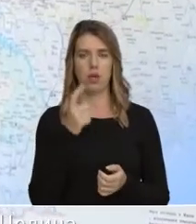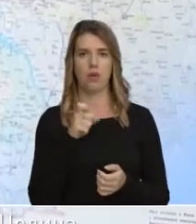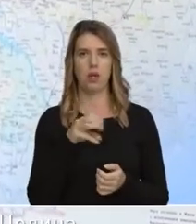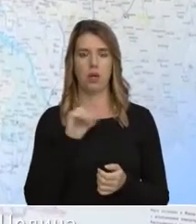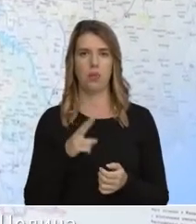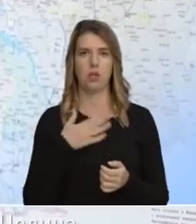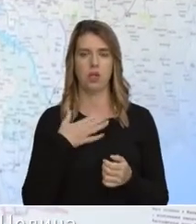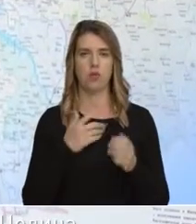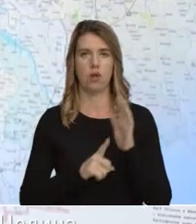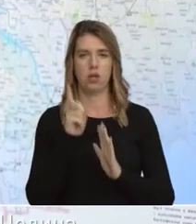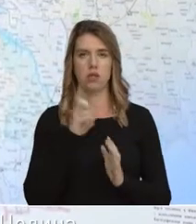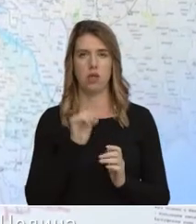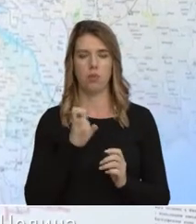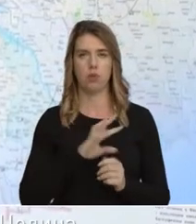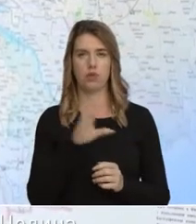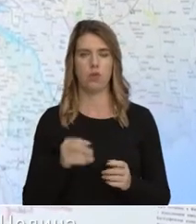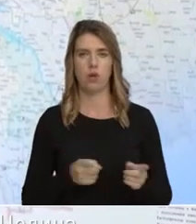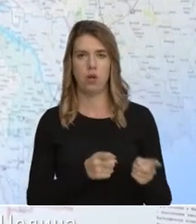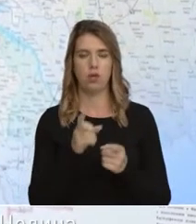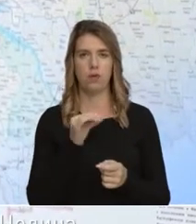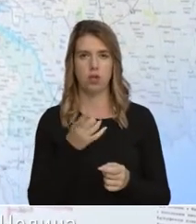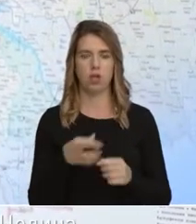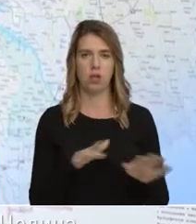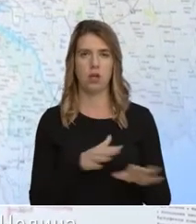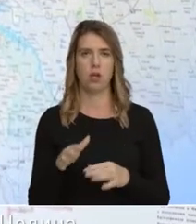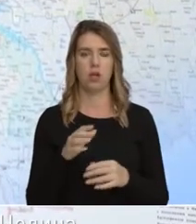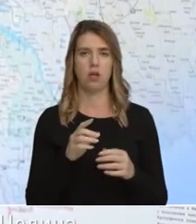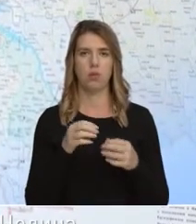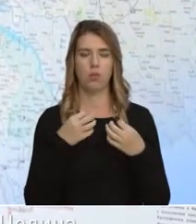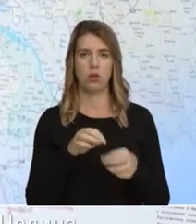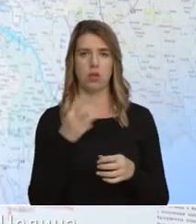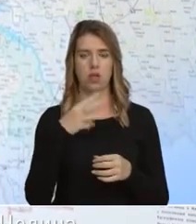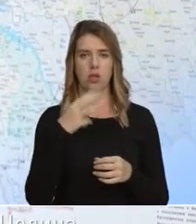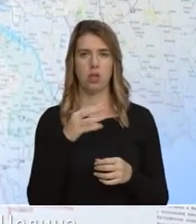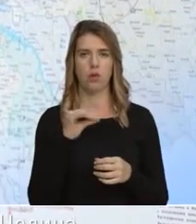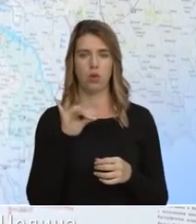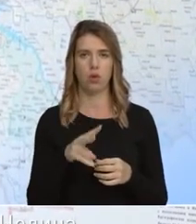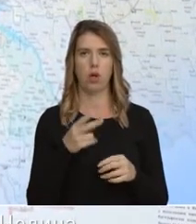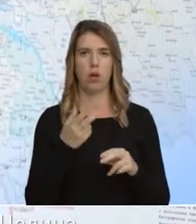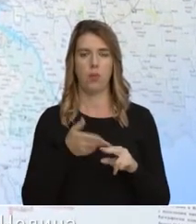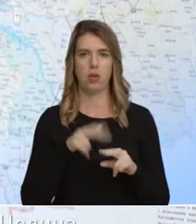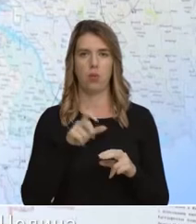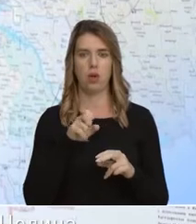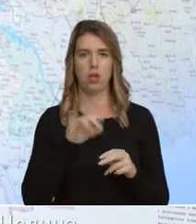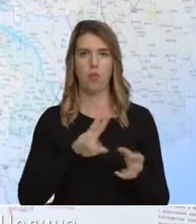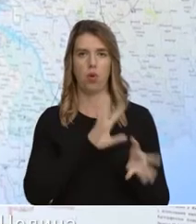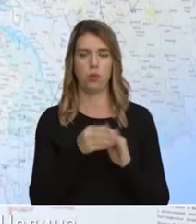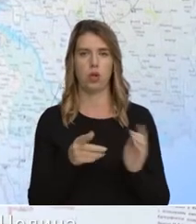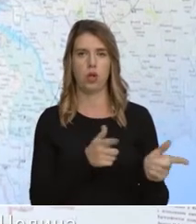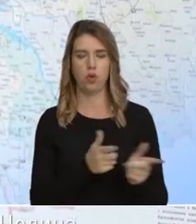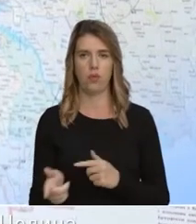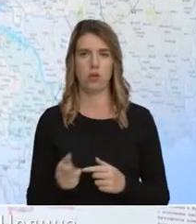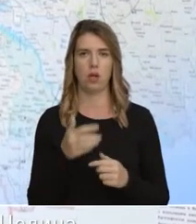до нашего запуска всего движения, которое мы планируем, кроме общественного, пустить 30 июля. Поэтому этап общая